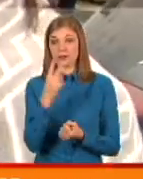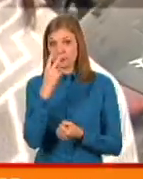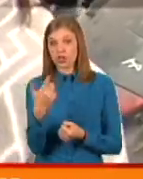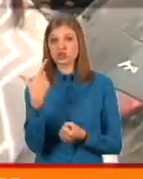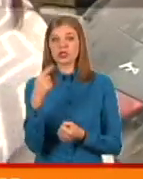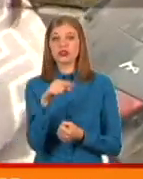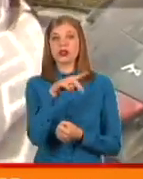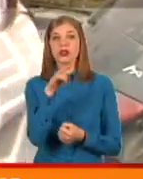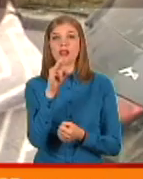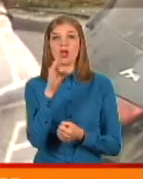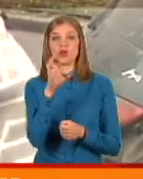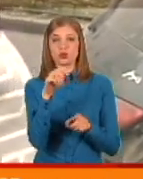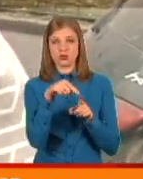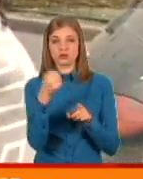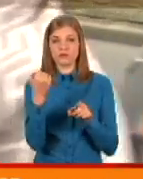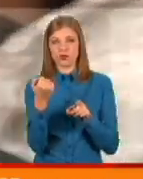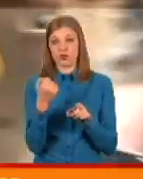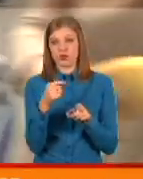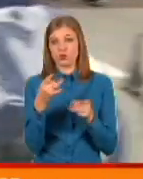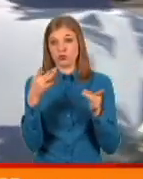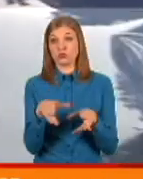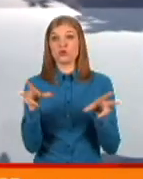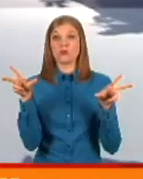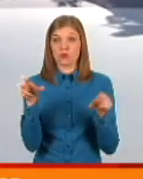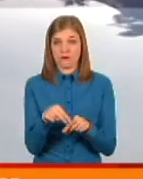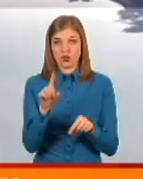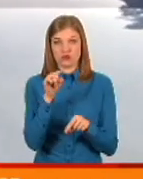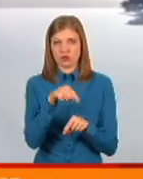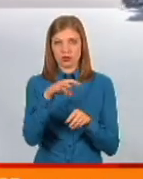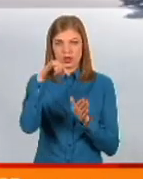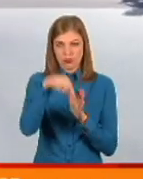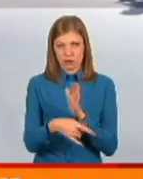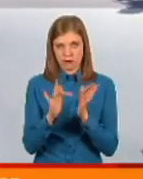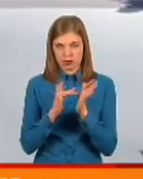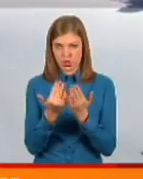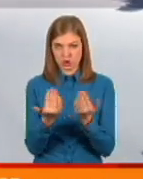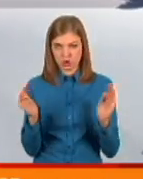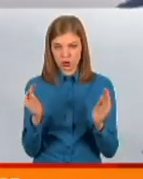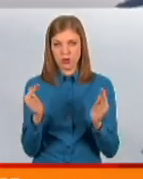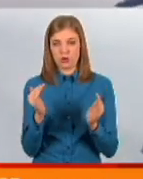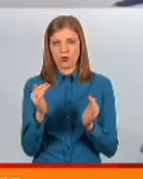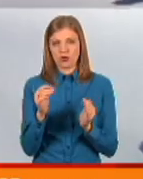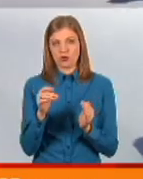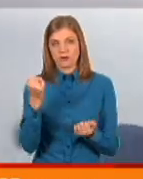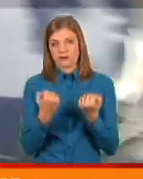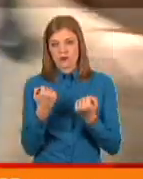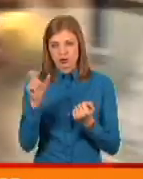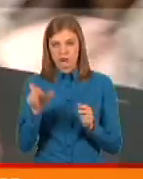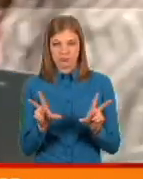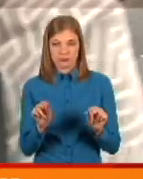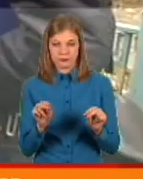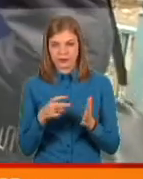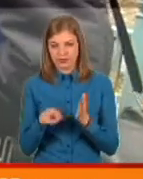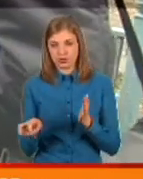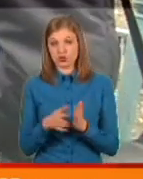де Уланос, це водію просто повезло, щоб воно не пробило скло. Він в нормальному стані